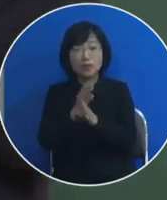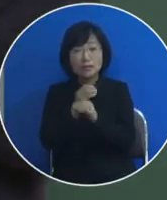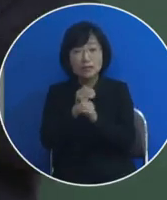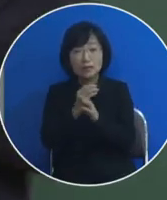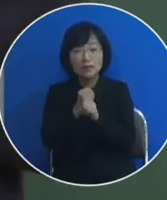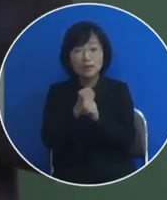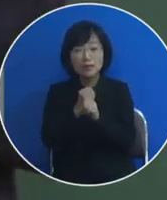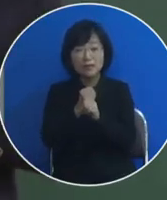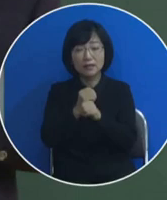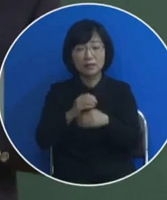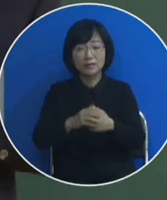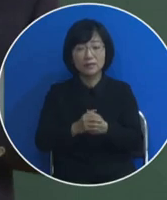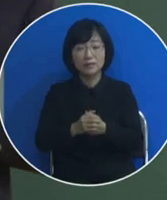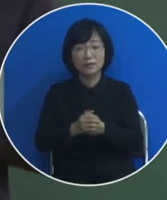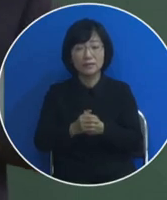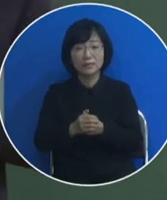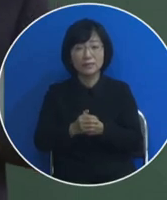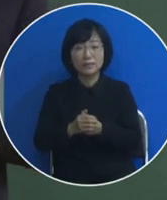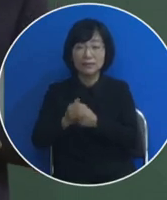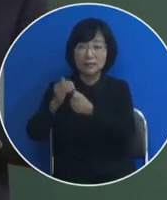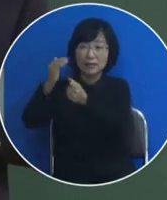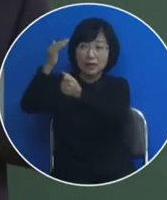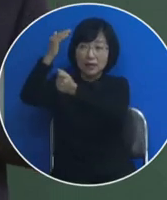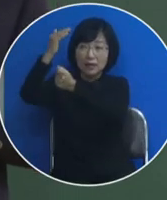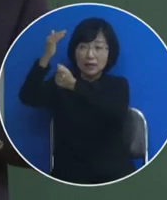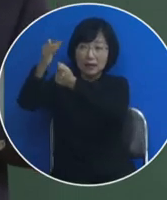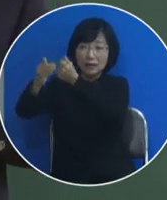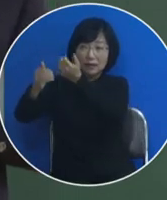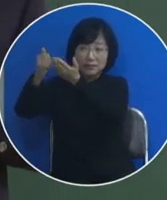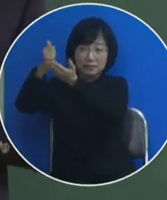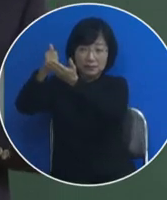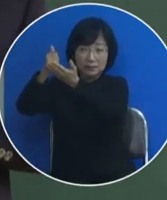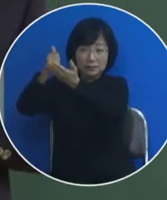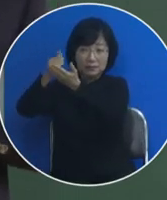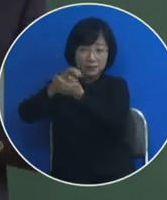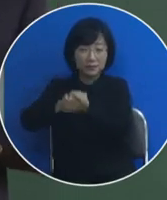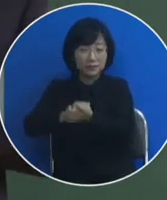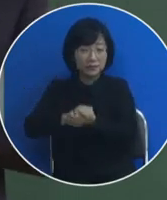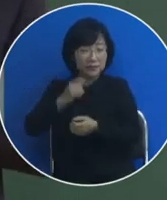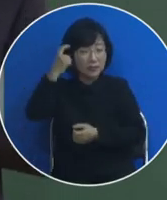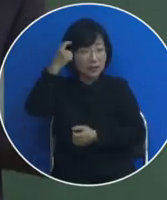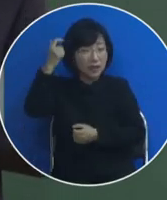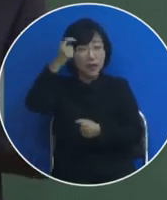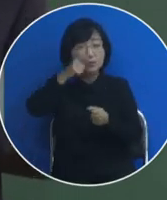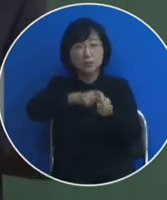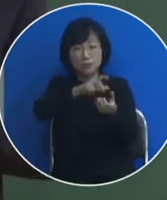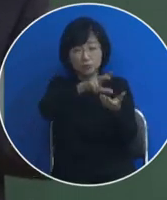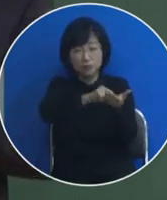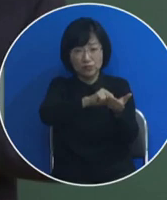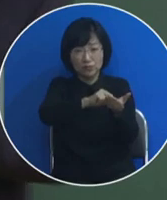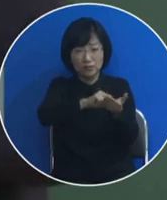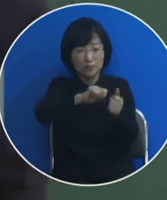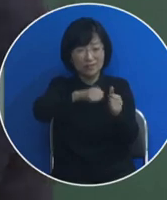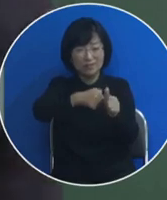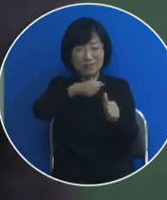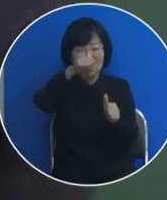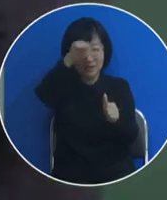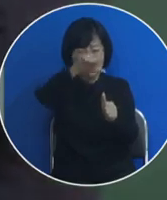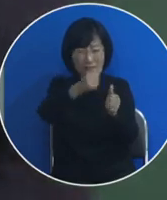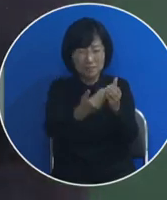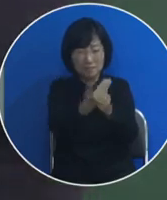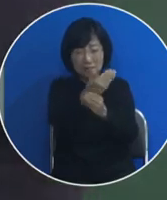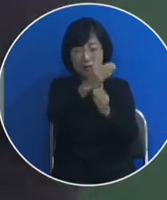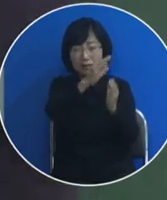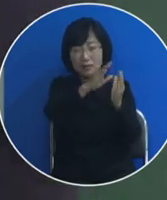하나님이 중요한 영적 문제와 재앙 바꿀 때마다 시대 시대마다 종말이 있어요. That each time God switched to